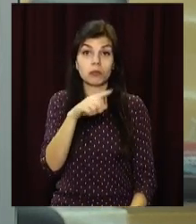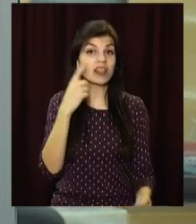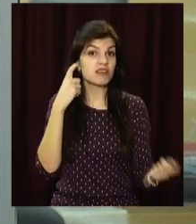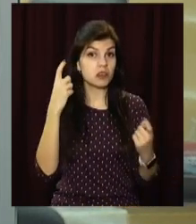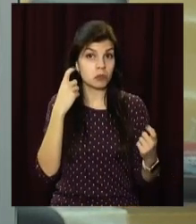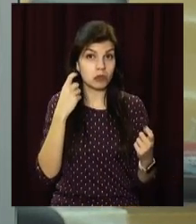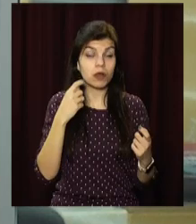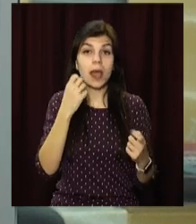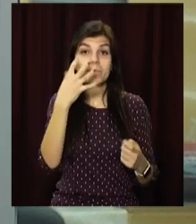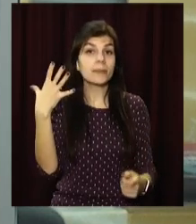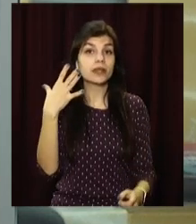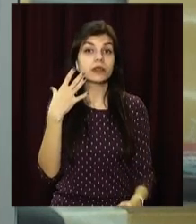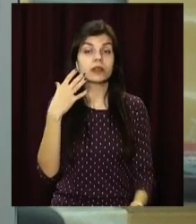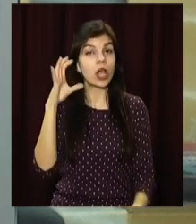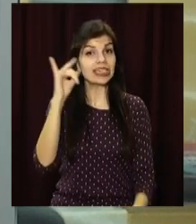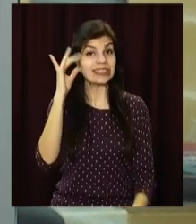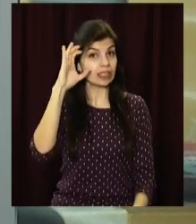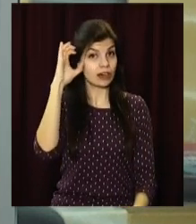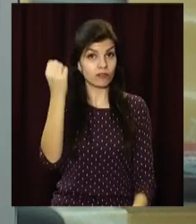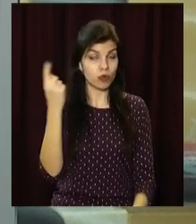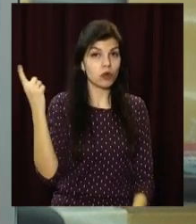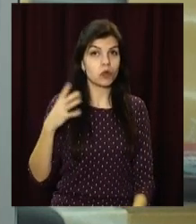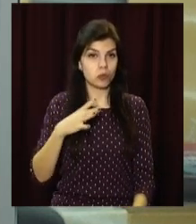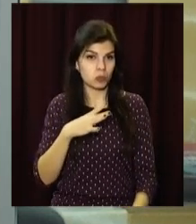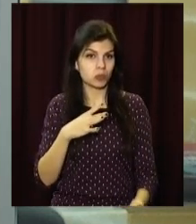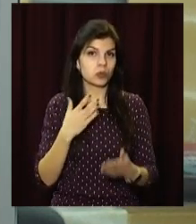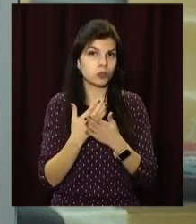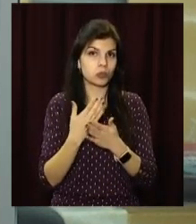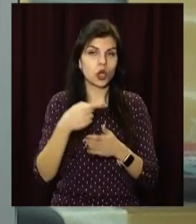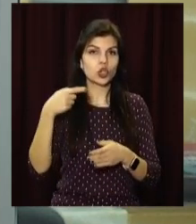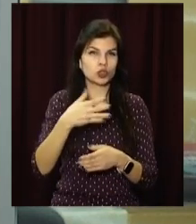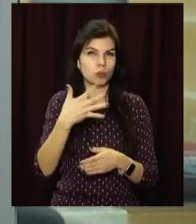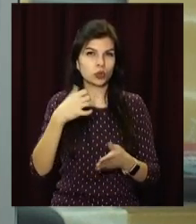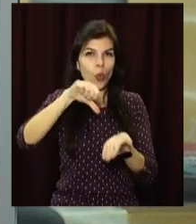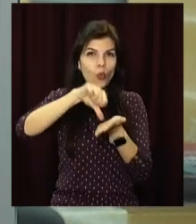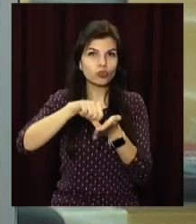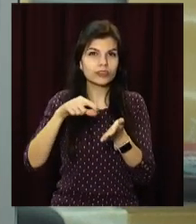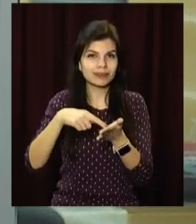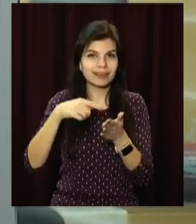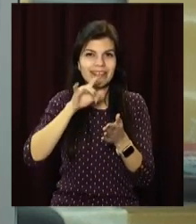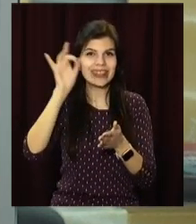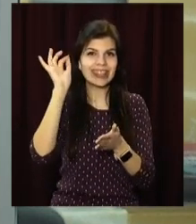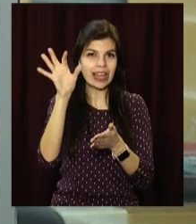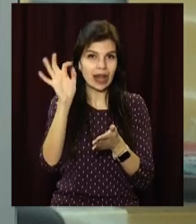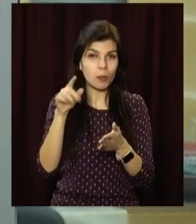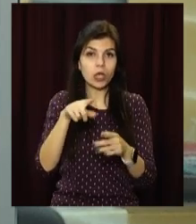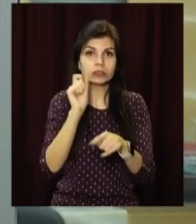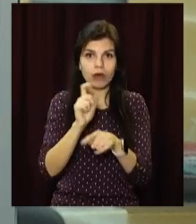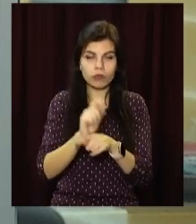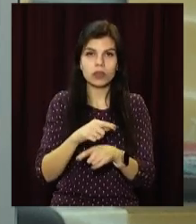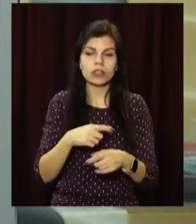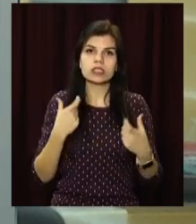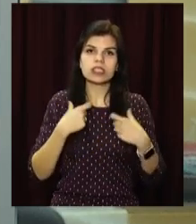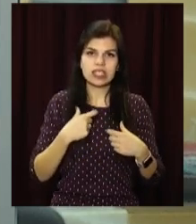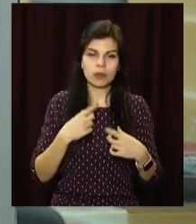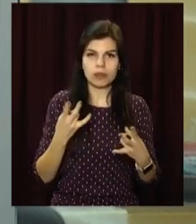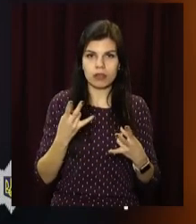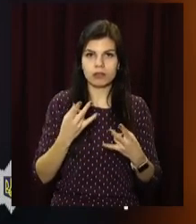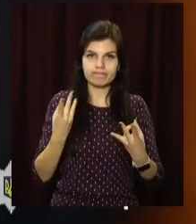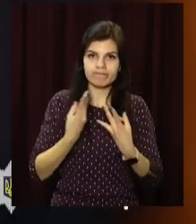інформацію створила 15-річна криворожанка, спершу було десь 500 учасників. Коли їм почали давати завдання наносити собі тілесні